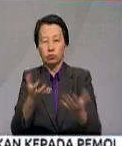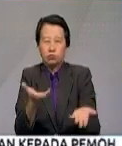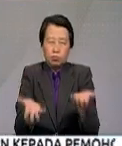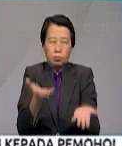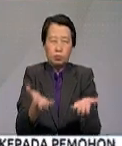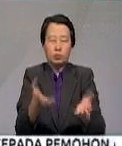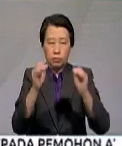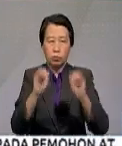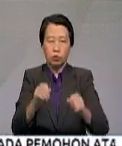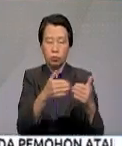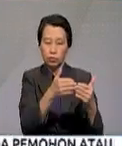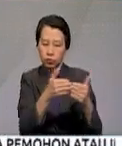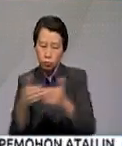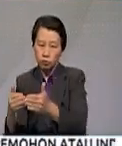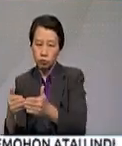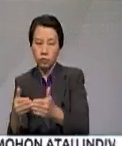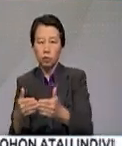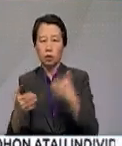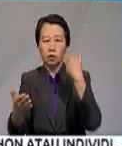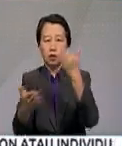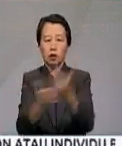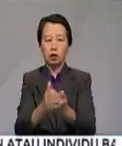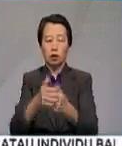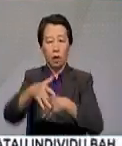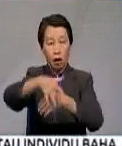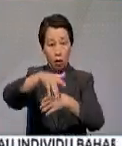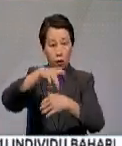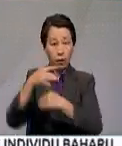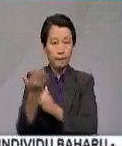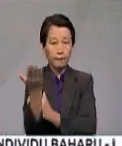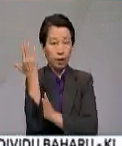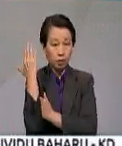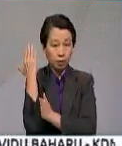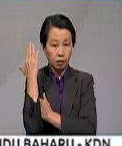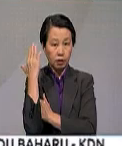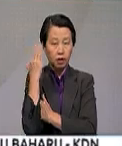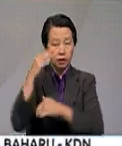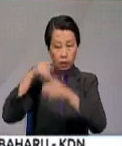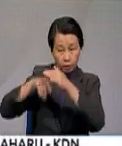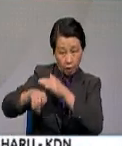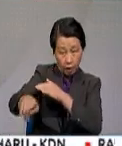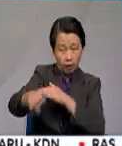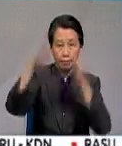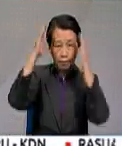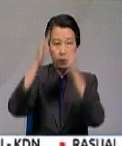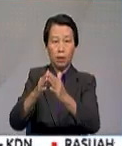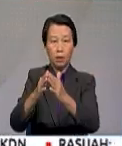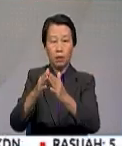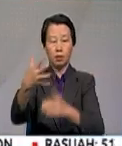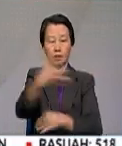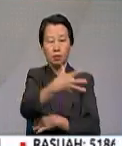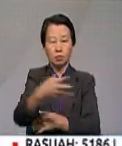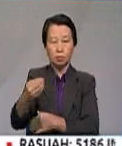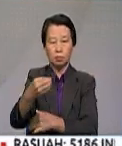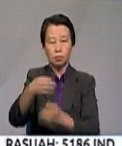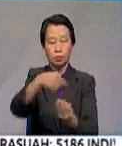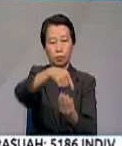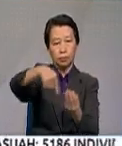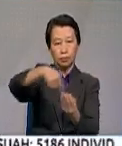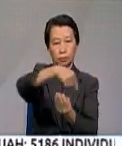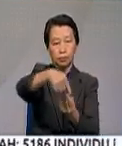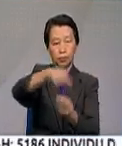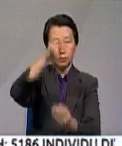berpotensi untuk berterusan juga sehingga ke awal pagi di sekitar kawasan pedalaman negeri Pahang dan juga di sekitar